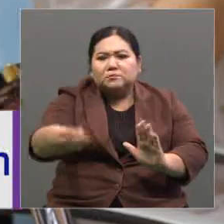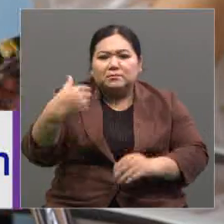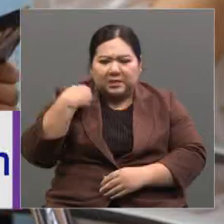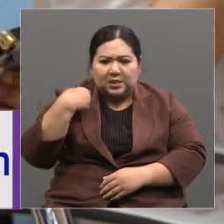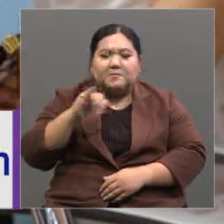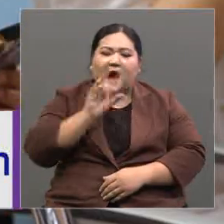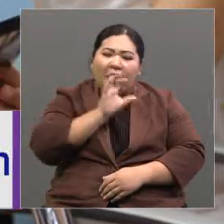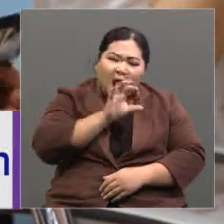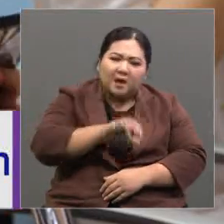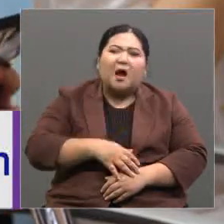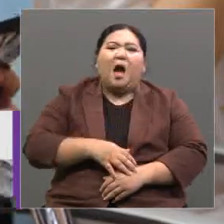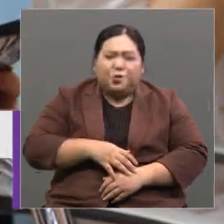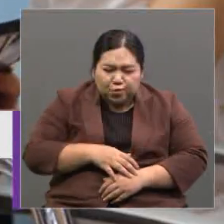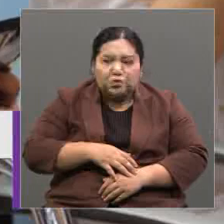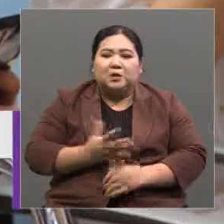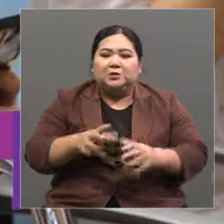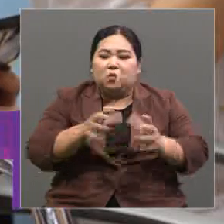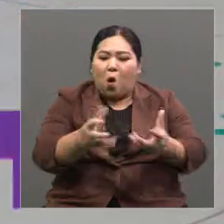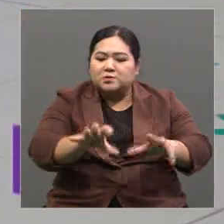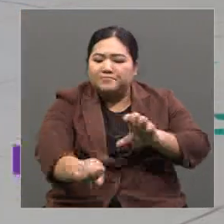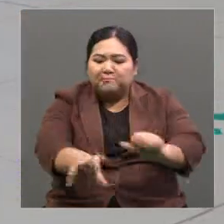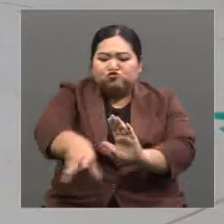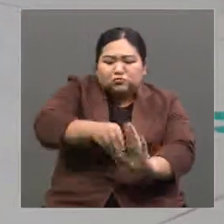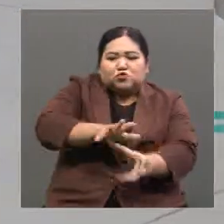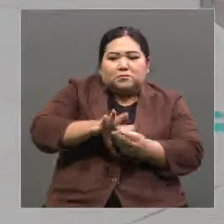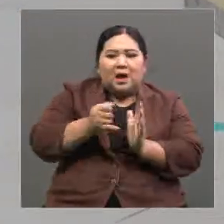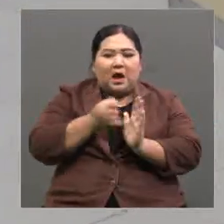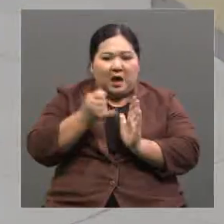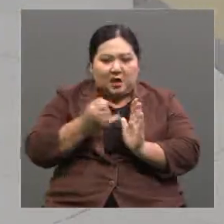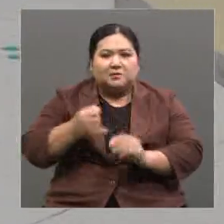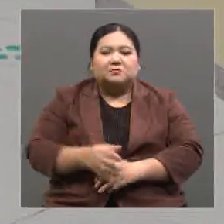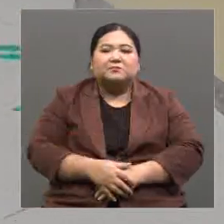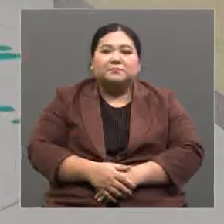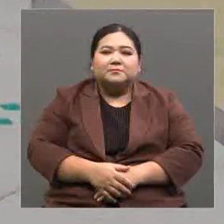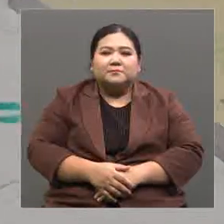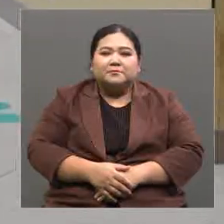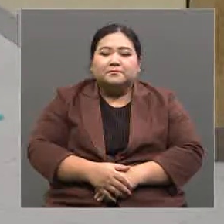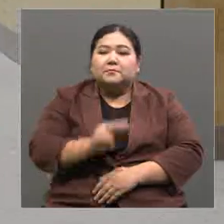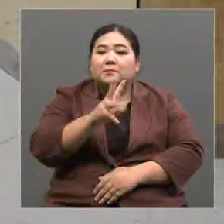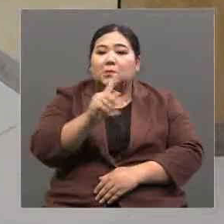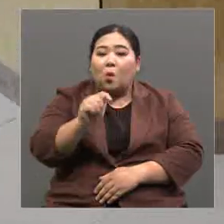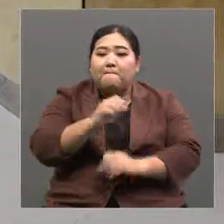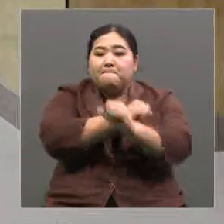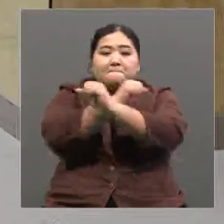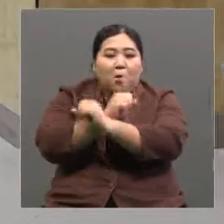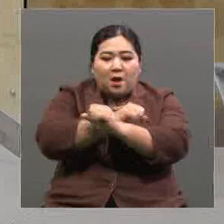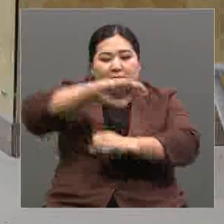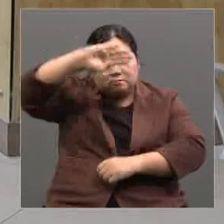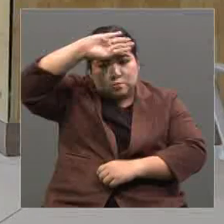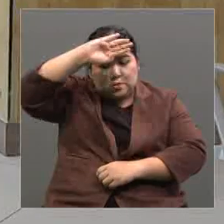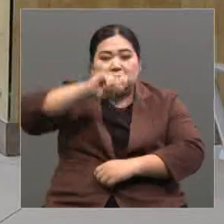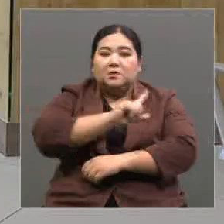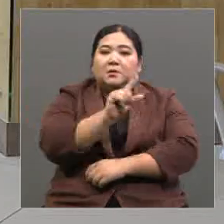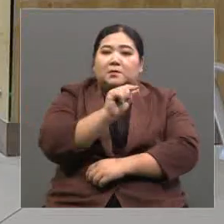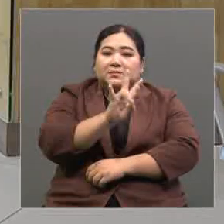จะมีการไอจามหรือสัมผัสสิ่งของเครื่องใช้ร่วมกันได้ง่ายซึ่งจากข้อมูลของกรมควบคุมโรคค่ะระหว่างวันที่27สิงหาค